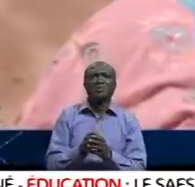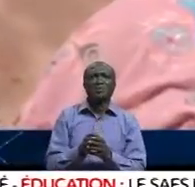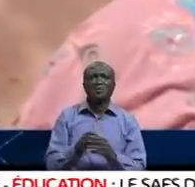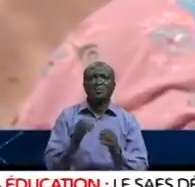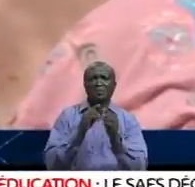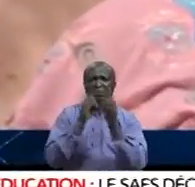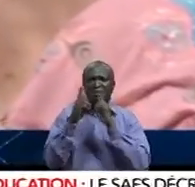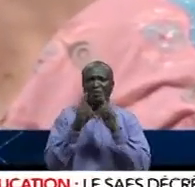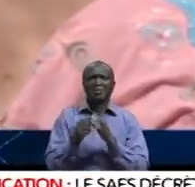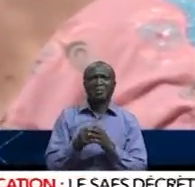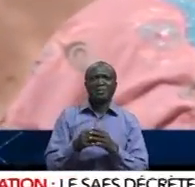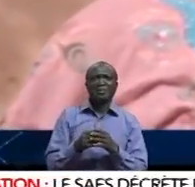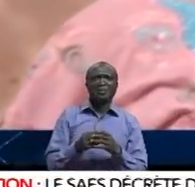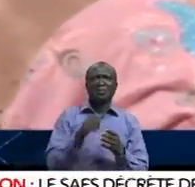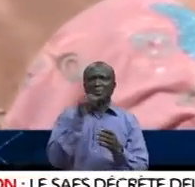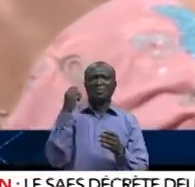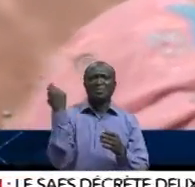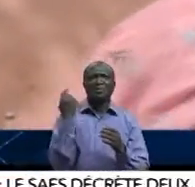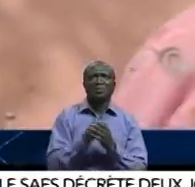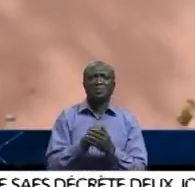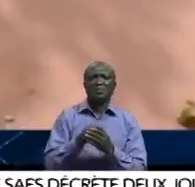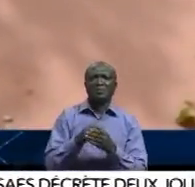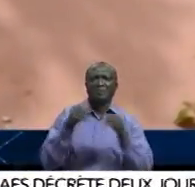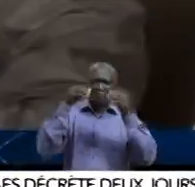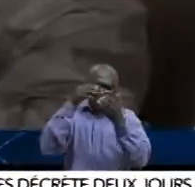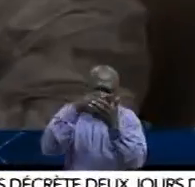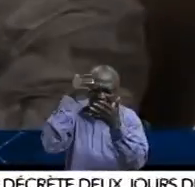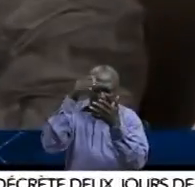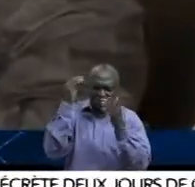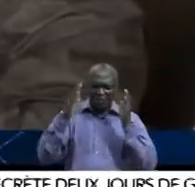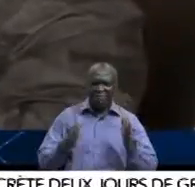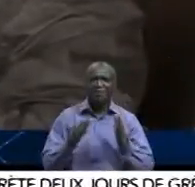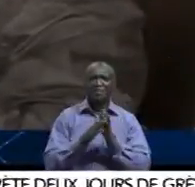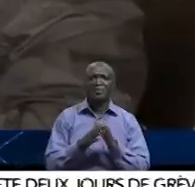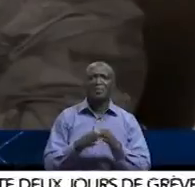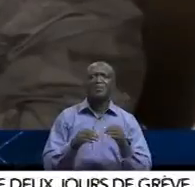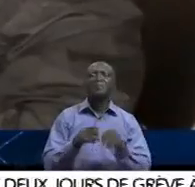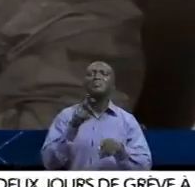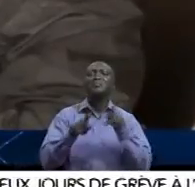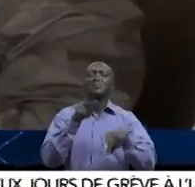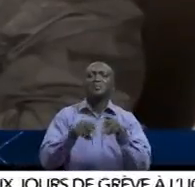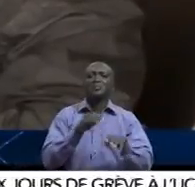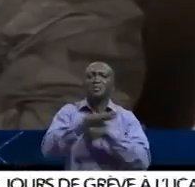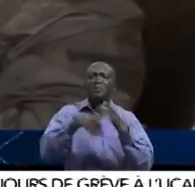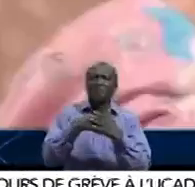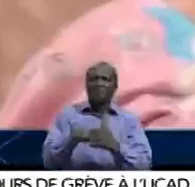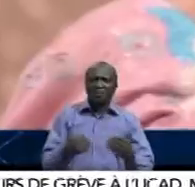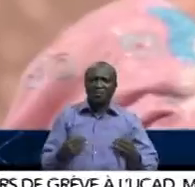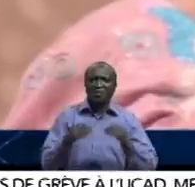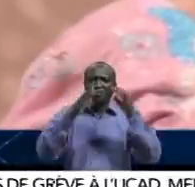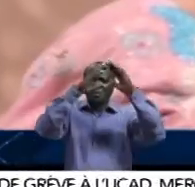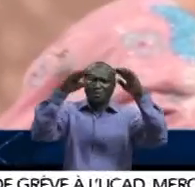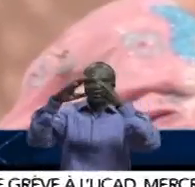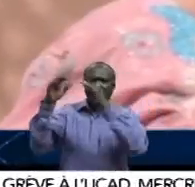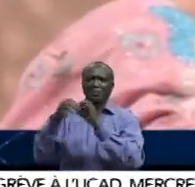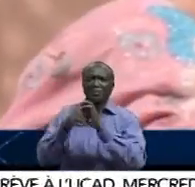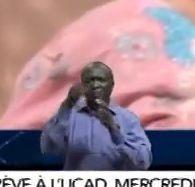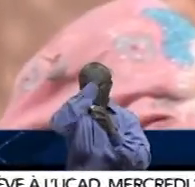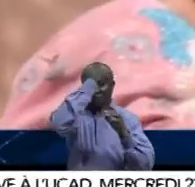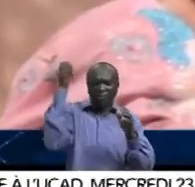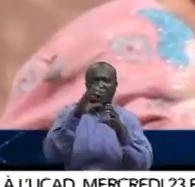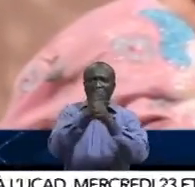discuter non pas seulement avec d'ailleurs les étudiants mais avec toute la population de la ville de SaintLouis on parlait des difficultés de connexion difficultés de